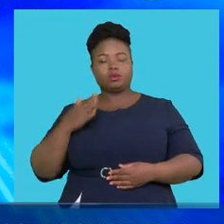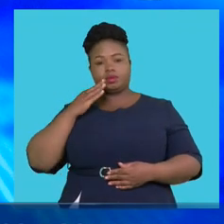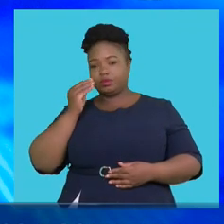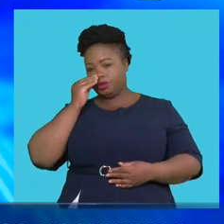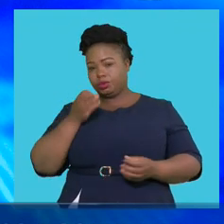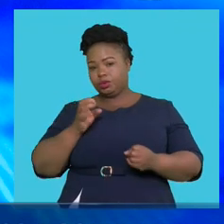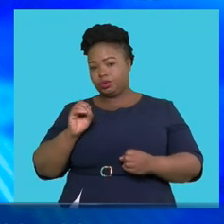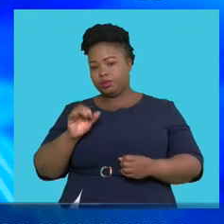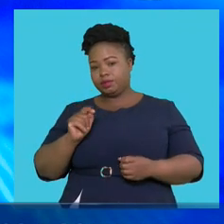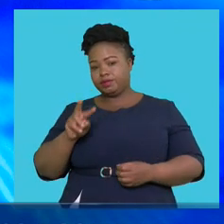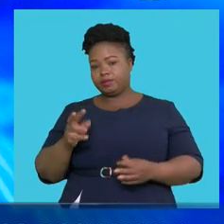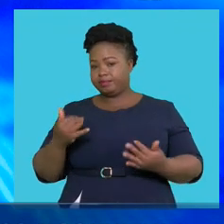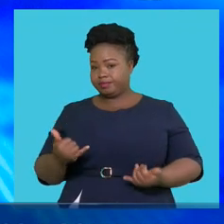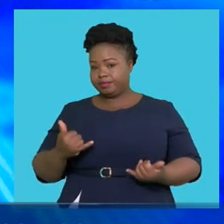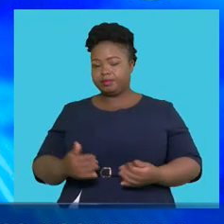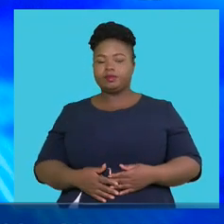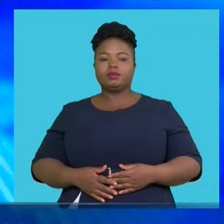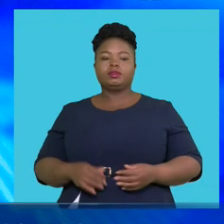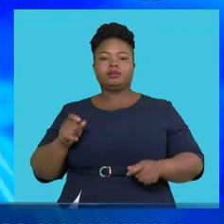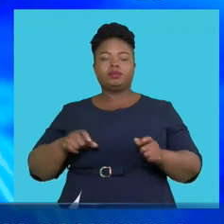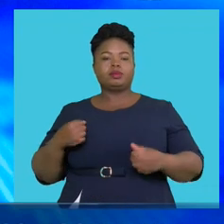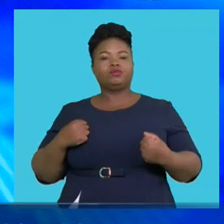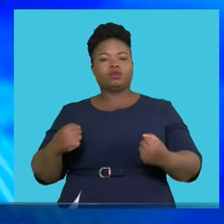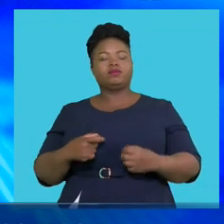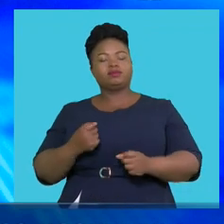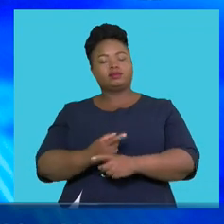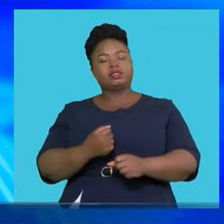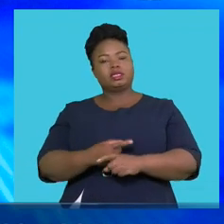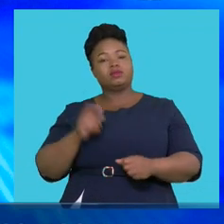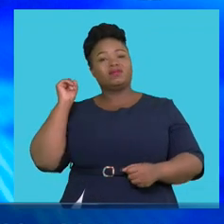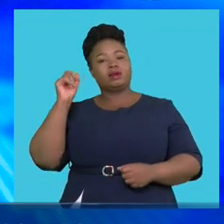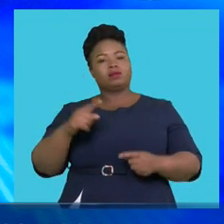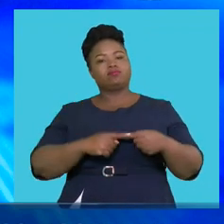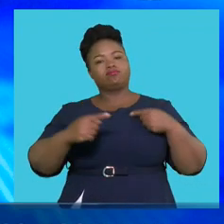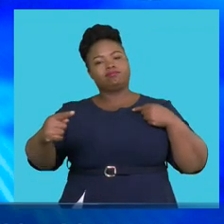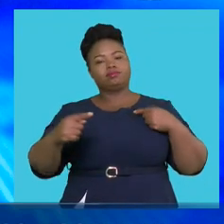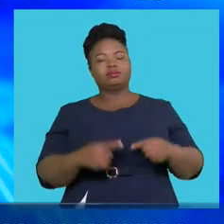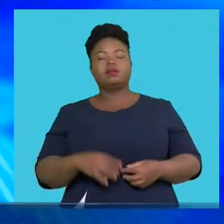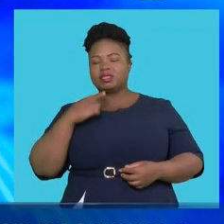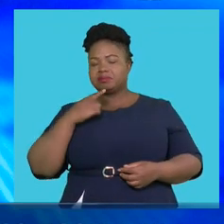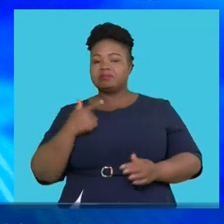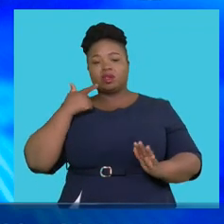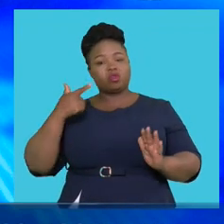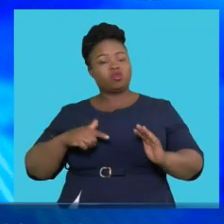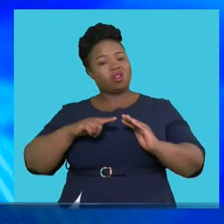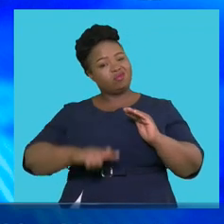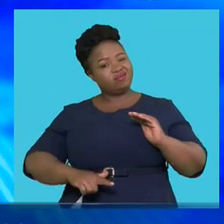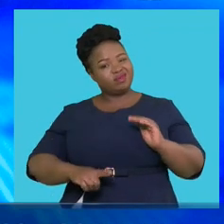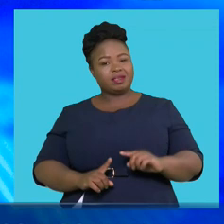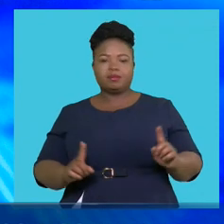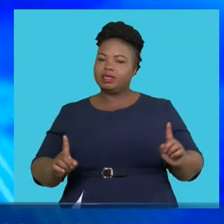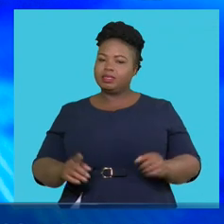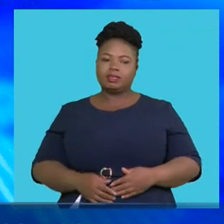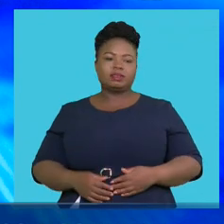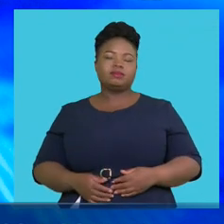leendaba zeSoweto TV kwangoko namhlanje, abaqhubi beeteksi ezihamba imigca emide bathi nangona nje ukwehla kwamaxabiso kungekho kukhulu,